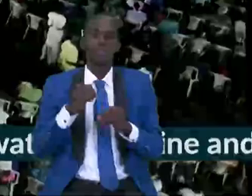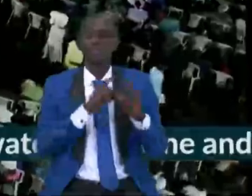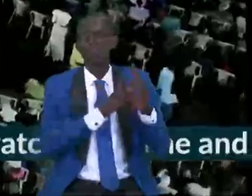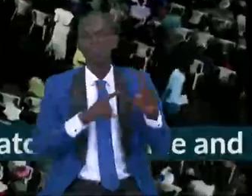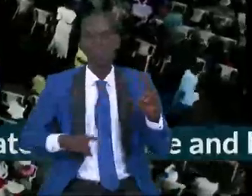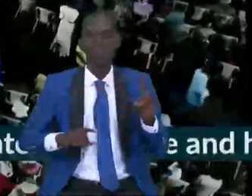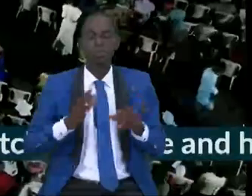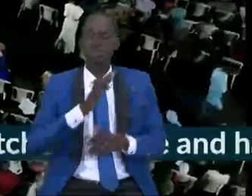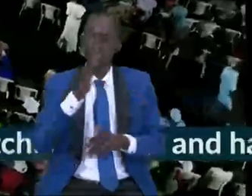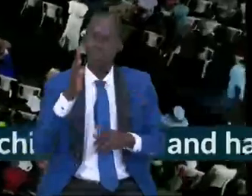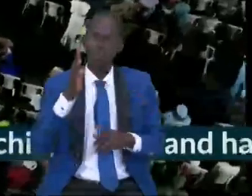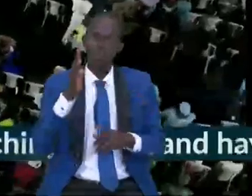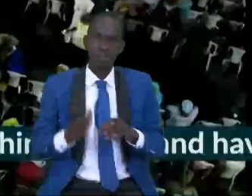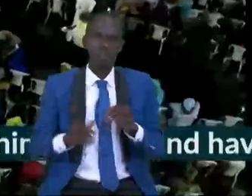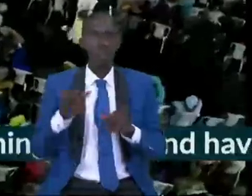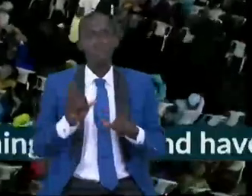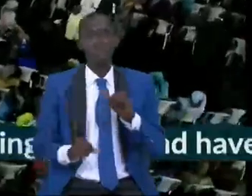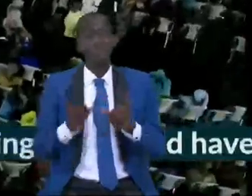vont t'abandonner ce jour.